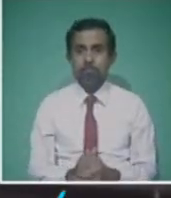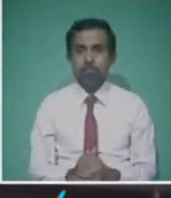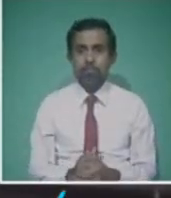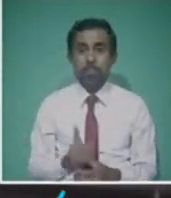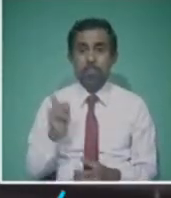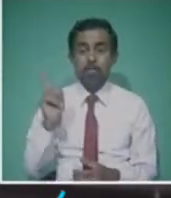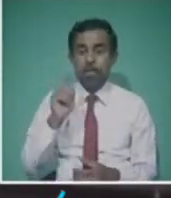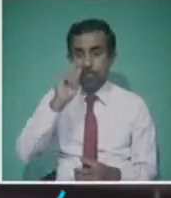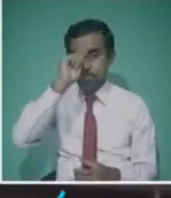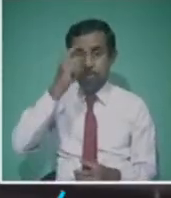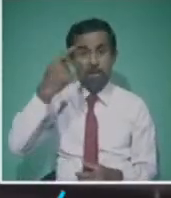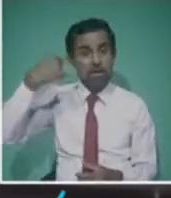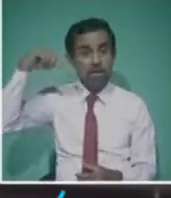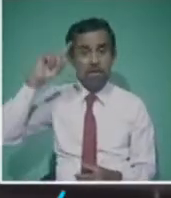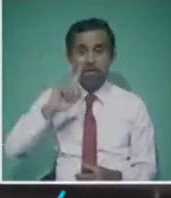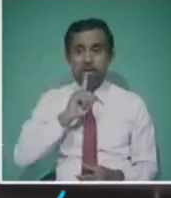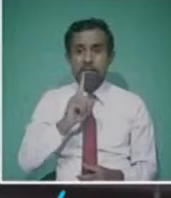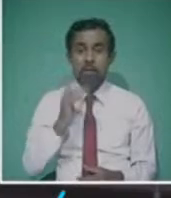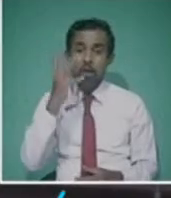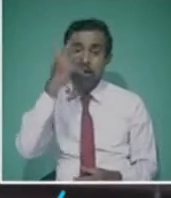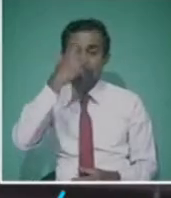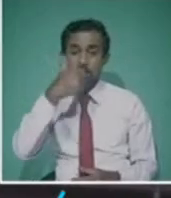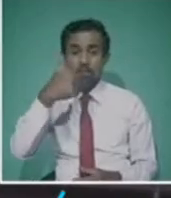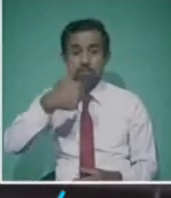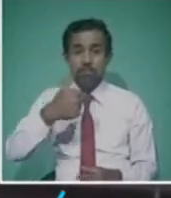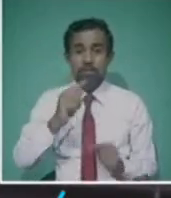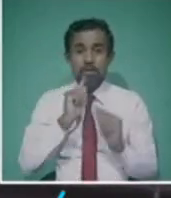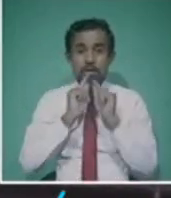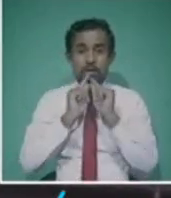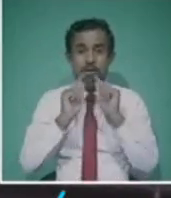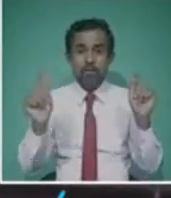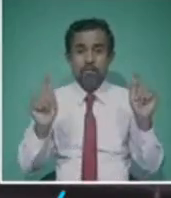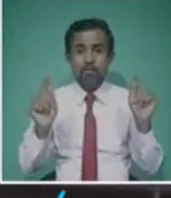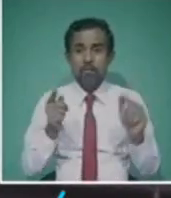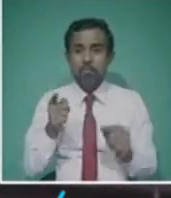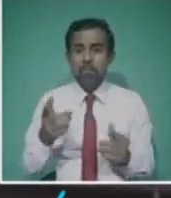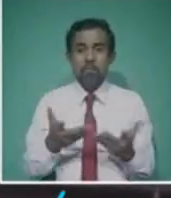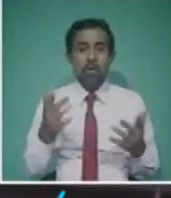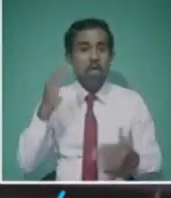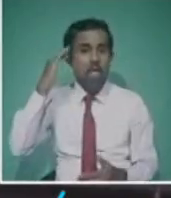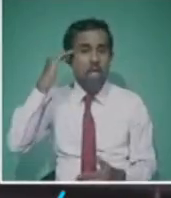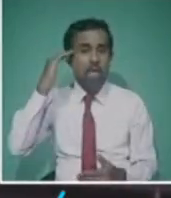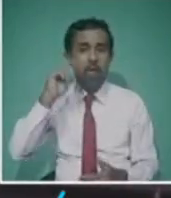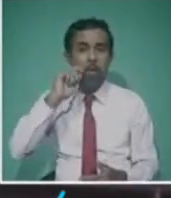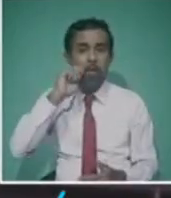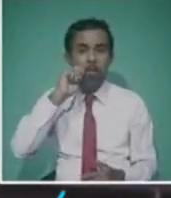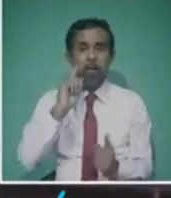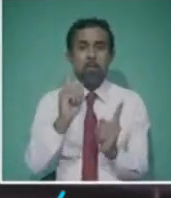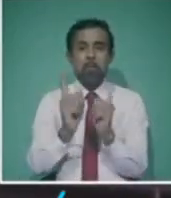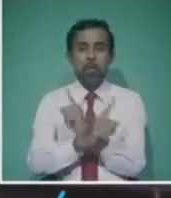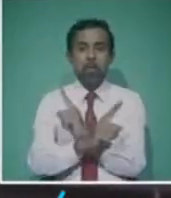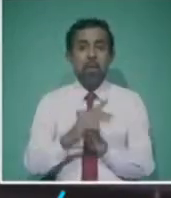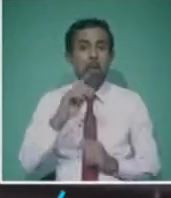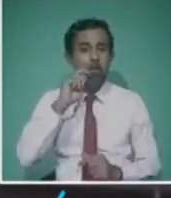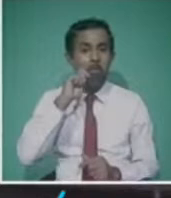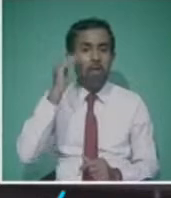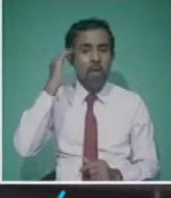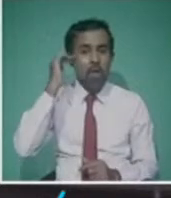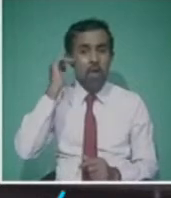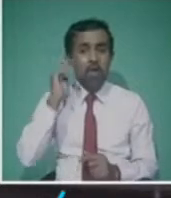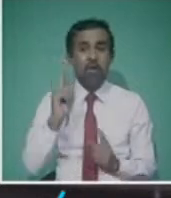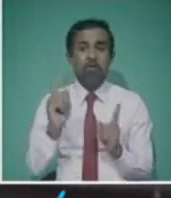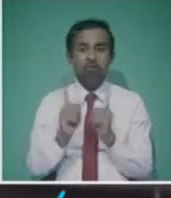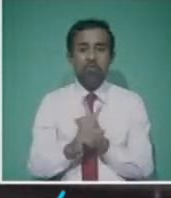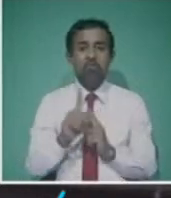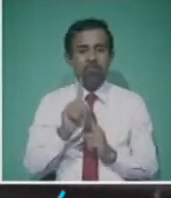එතුමා එදා කිව්වා ලස්සනට කිව්වා මේකෙන් කරන්න බැරි ගෑණියෙක් පිරිමියෙක් කරන එකයි පිරිමියෙක් ගෑණියෙක් කරන